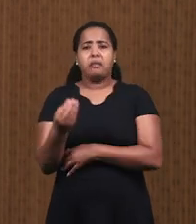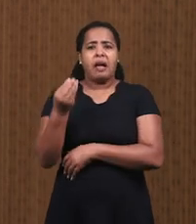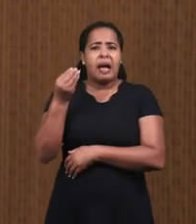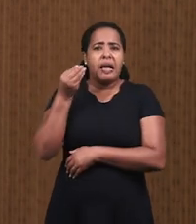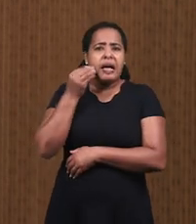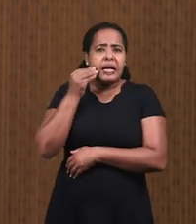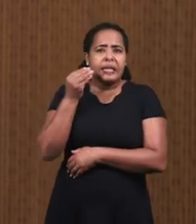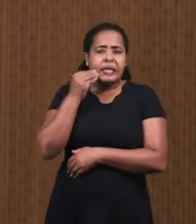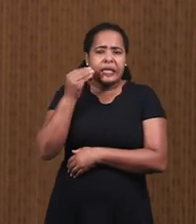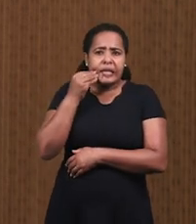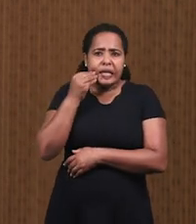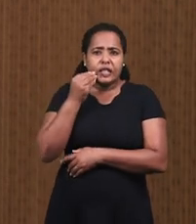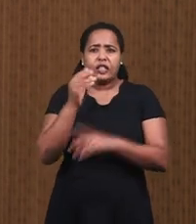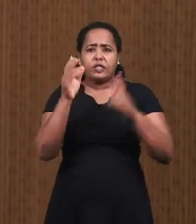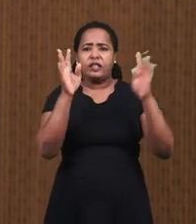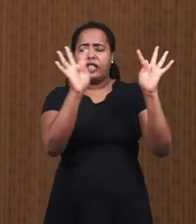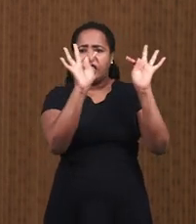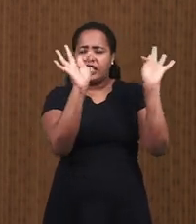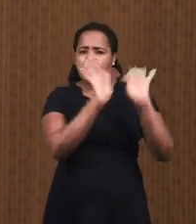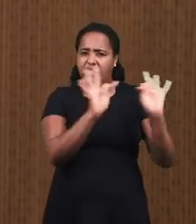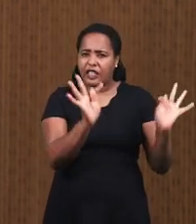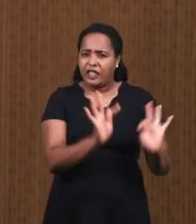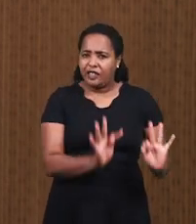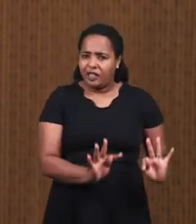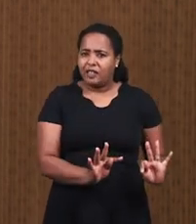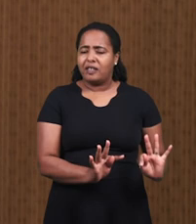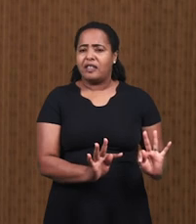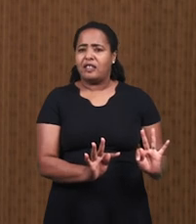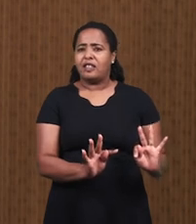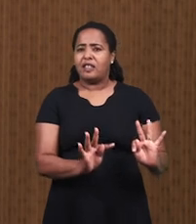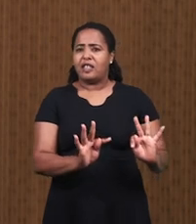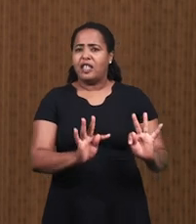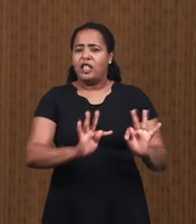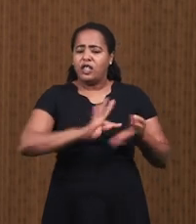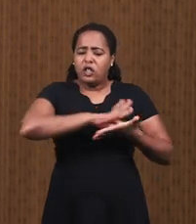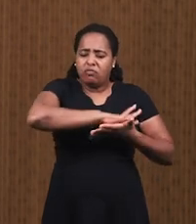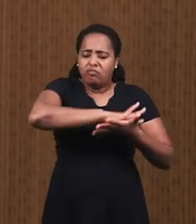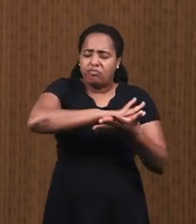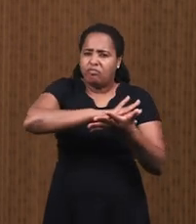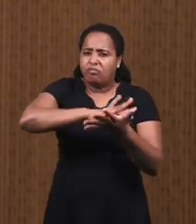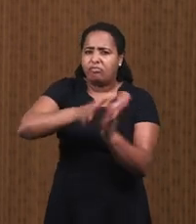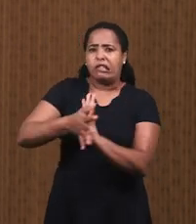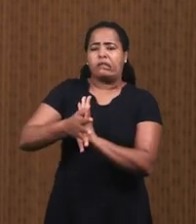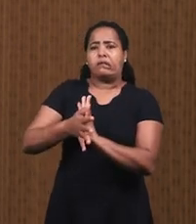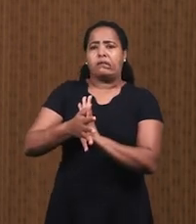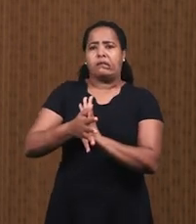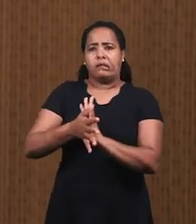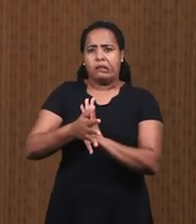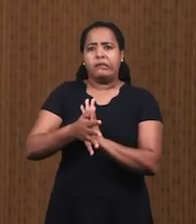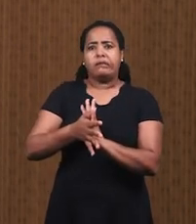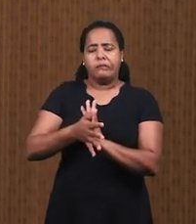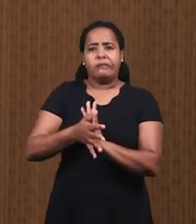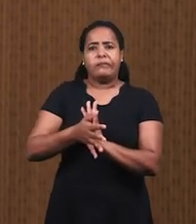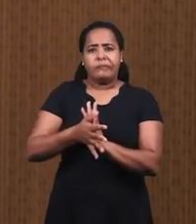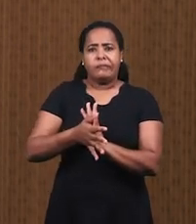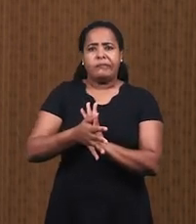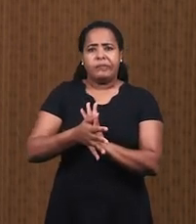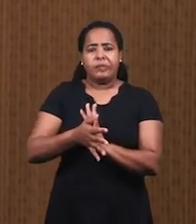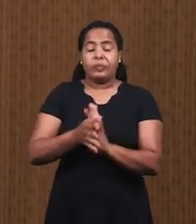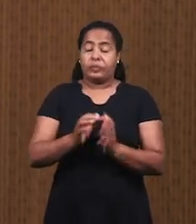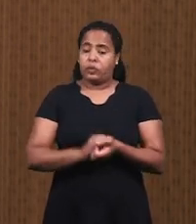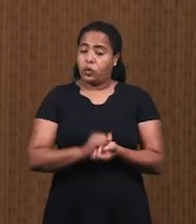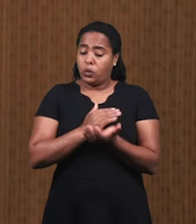Пергам. В Пергаме он пытался объединить церковь с государством, пытался дехарактеризировать